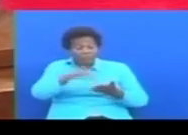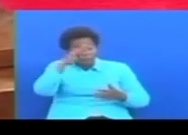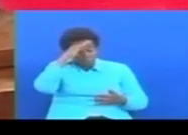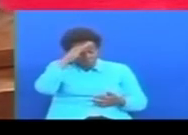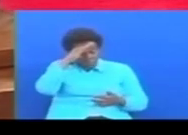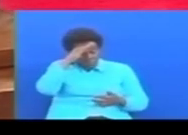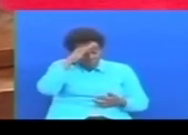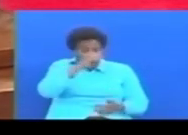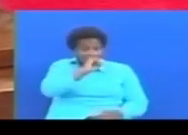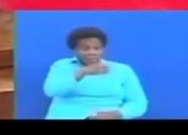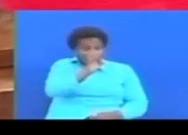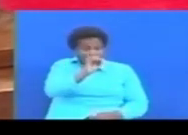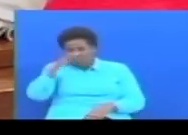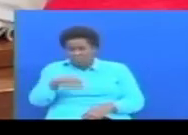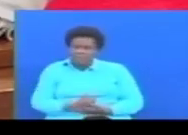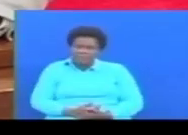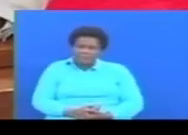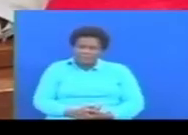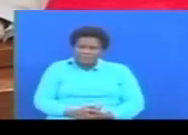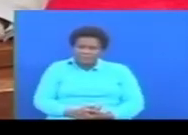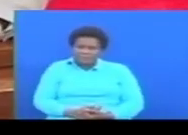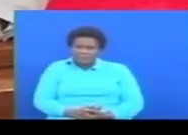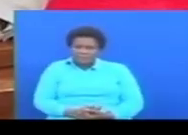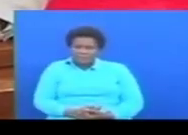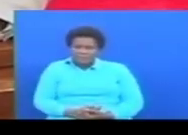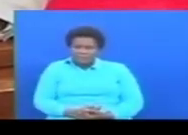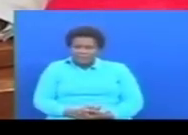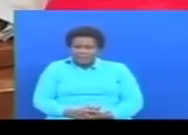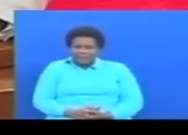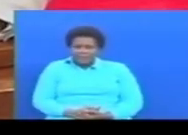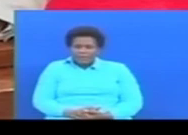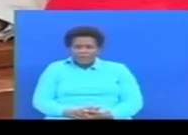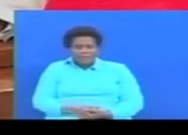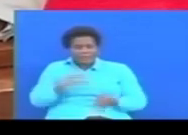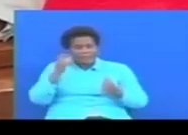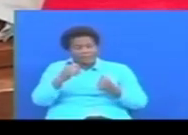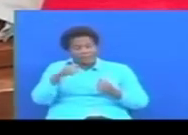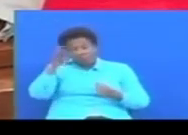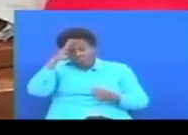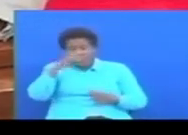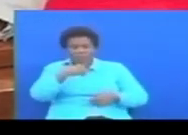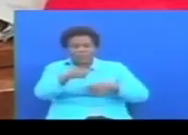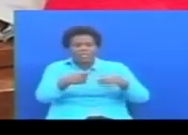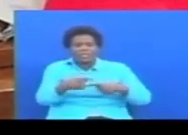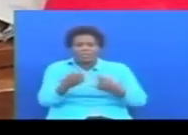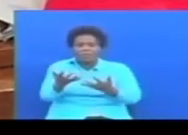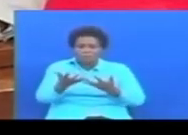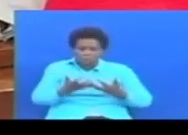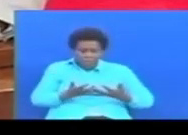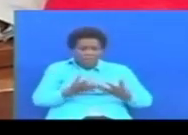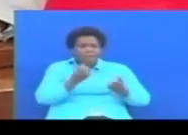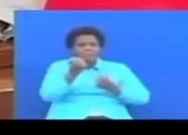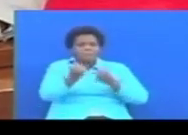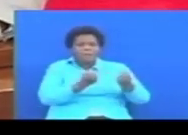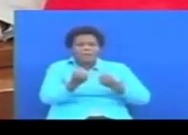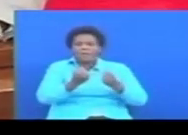vipo katika mkoa wa Kusini Unguja. Jeshi la polisi bado linaendelea na kupokea magari mapya kupitia mkataba wa magari